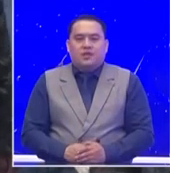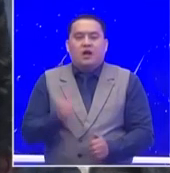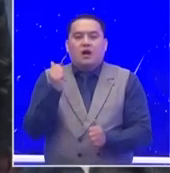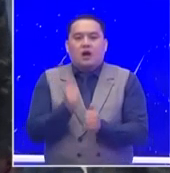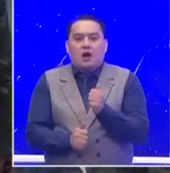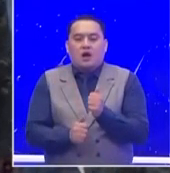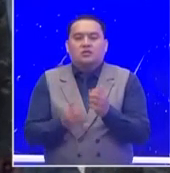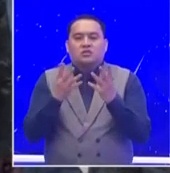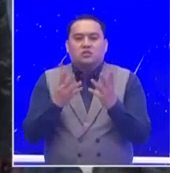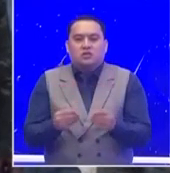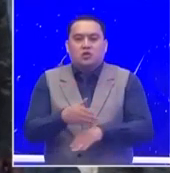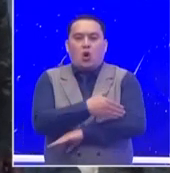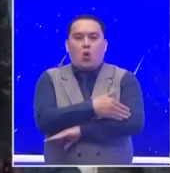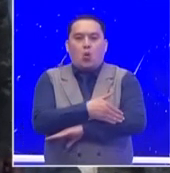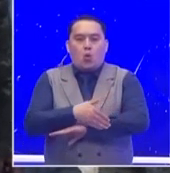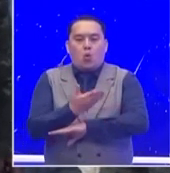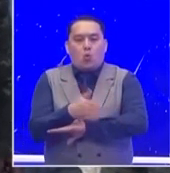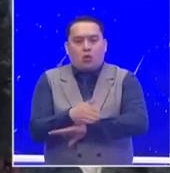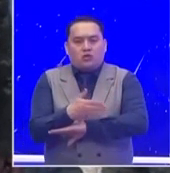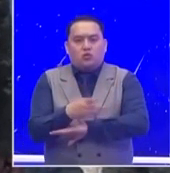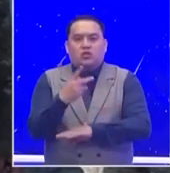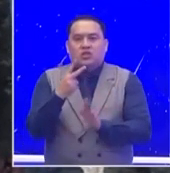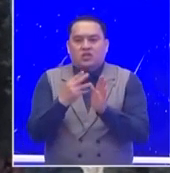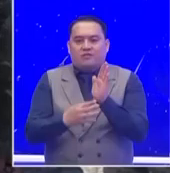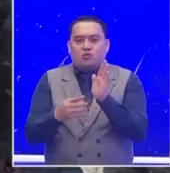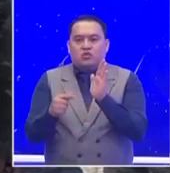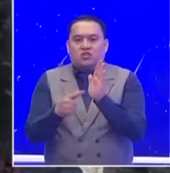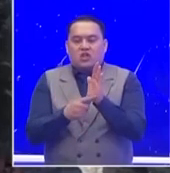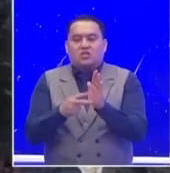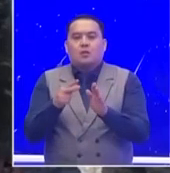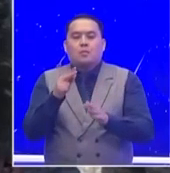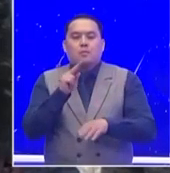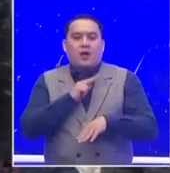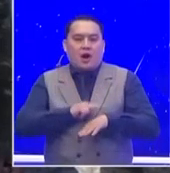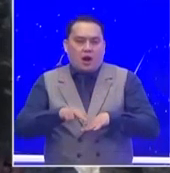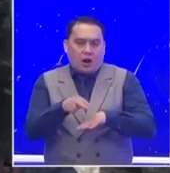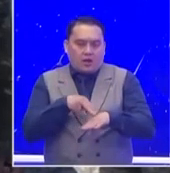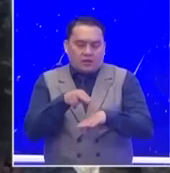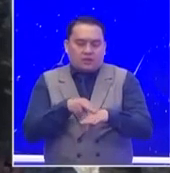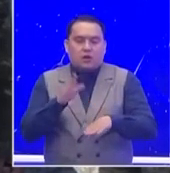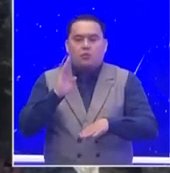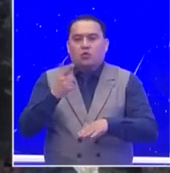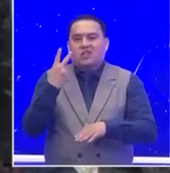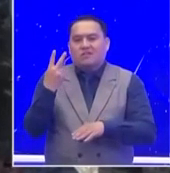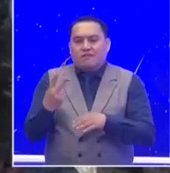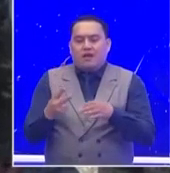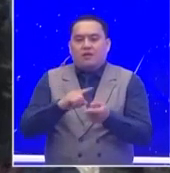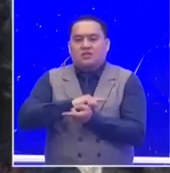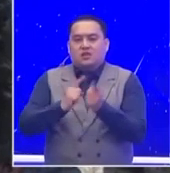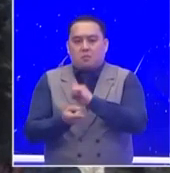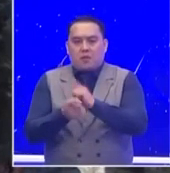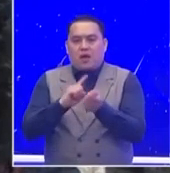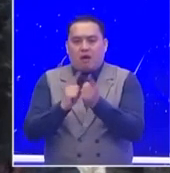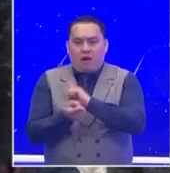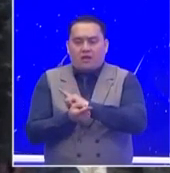Ежедневно на улицы города будут выходить 96 сотрудников военной полиции. Службу нести они будут в две смены. Главная задача –